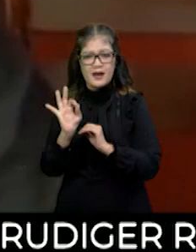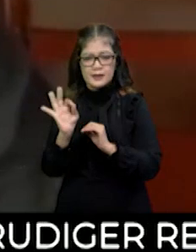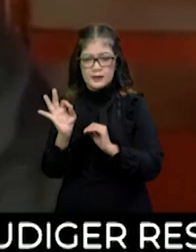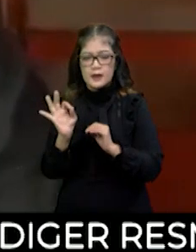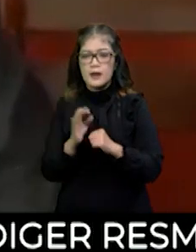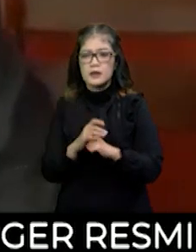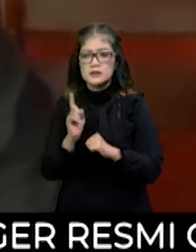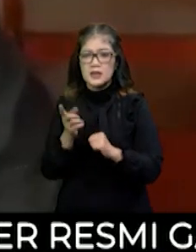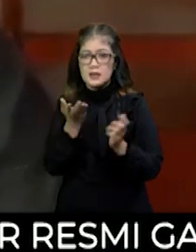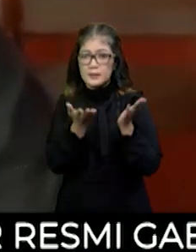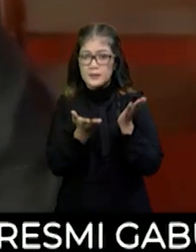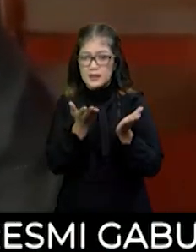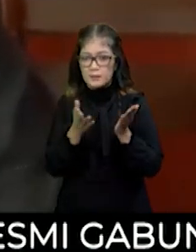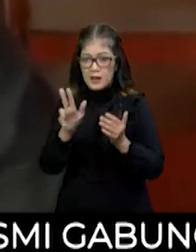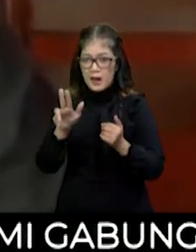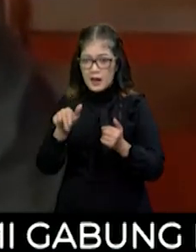dipertimbangkan untuk